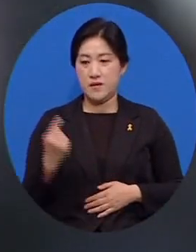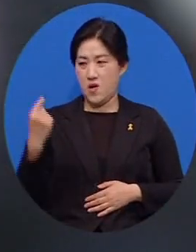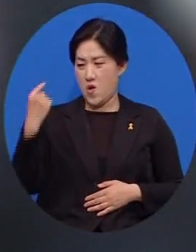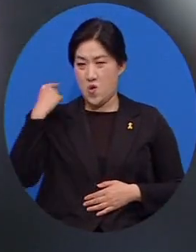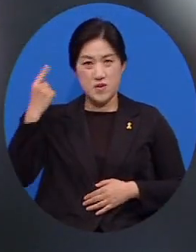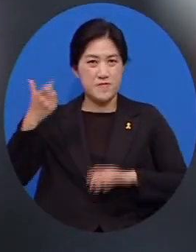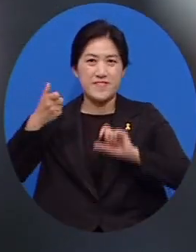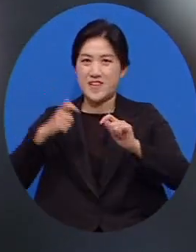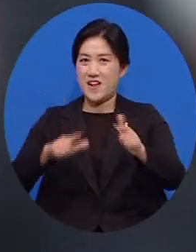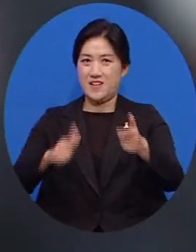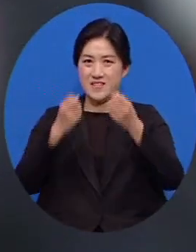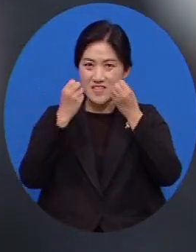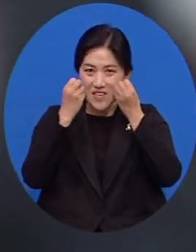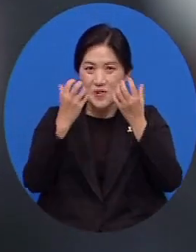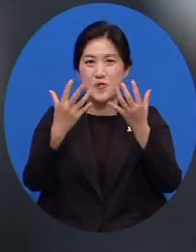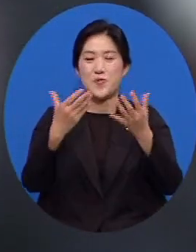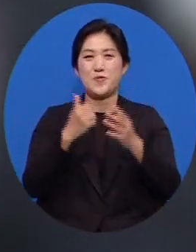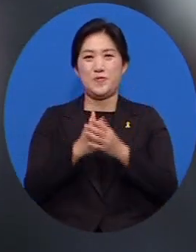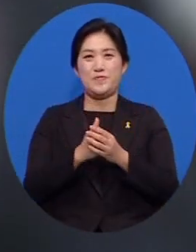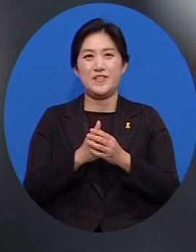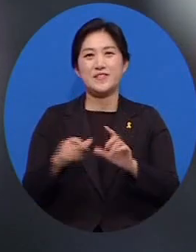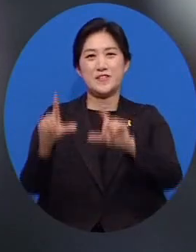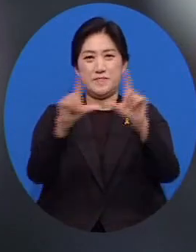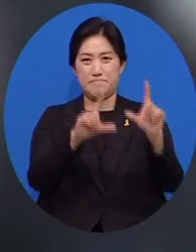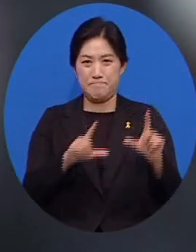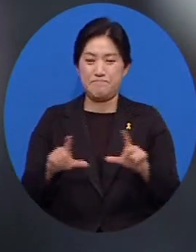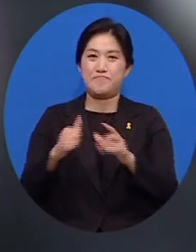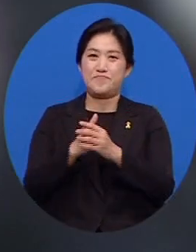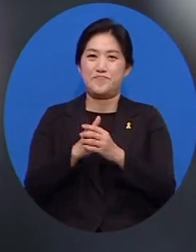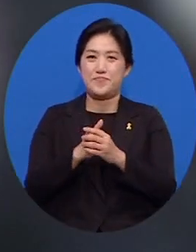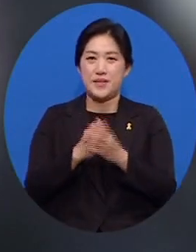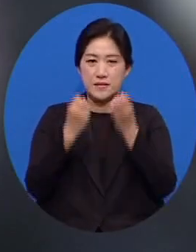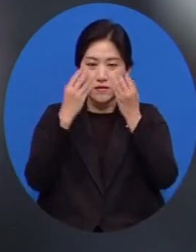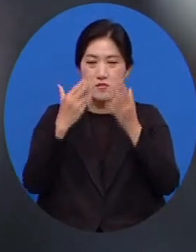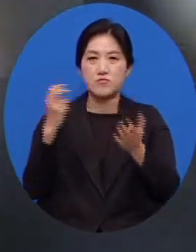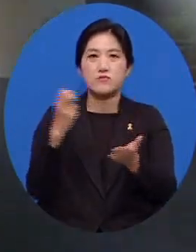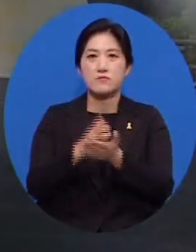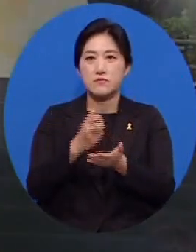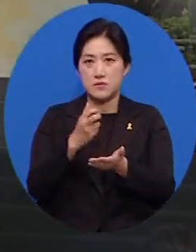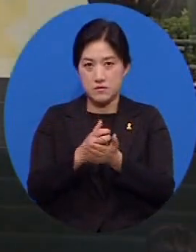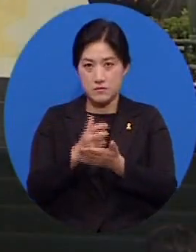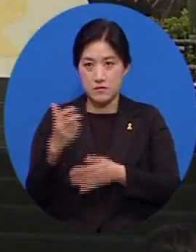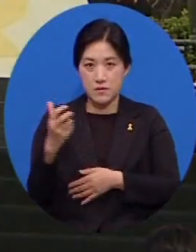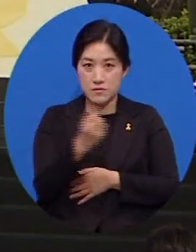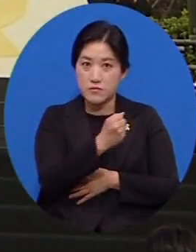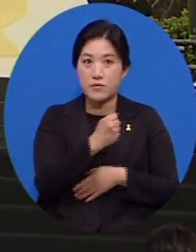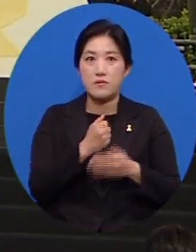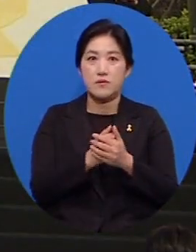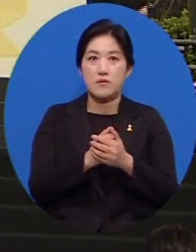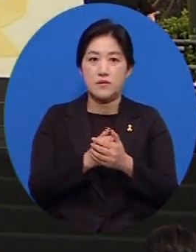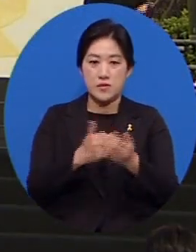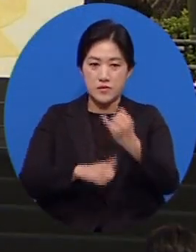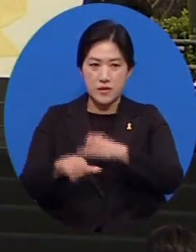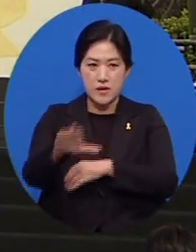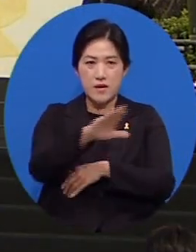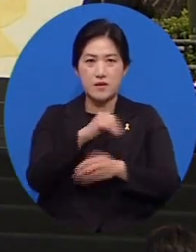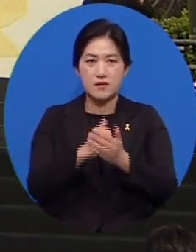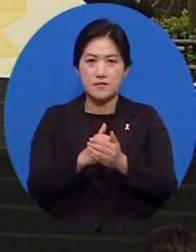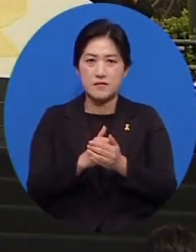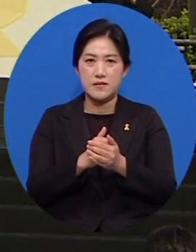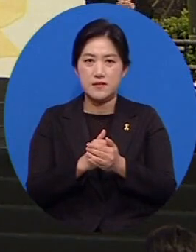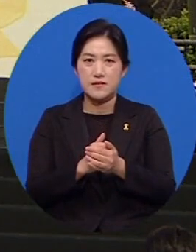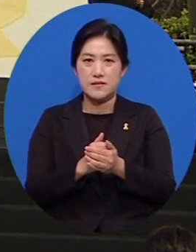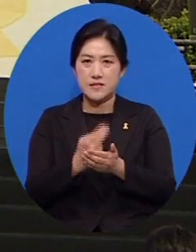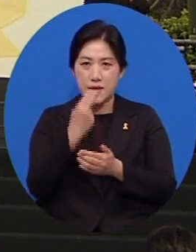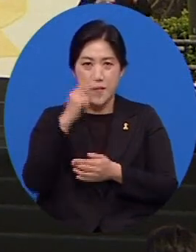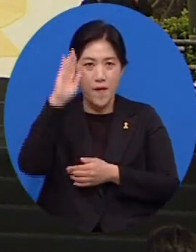어제와는 다른 새로운 일상, 새로운 규칙으로 아이들의 미래를 지켜야 한다는